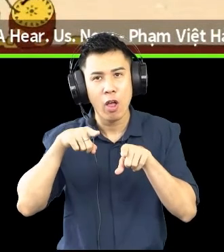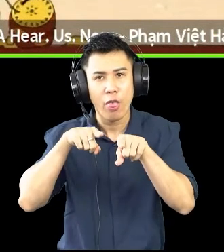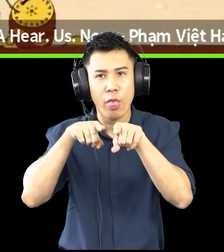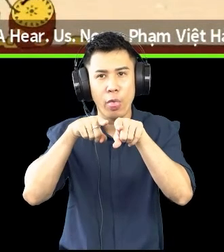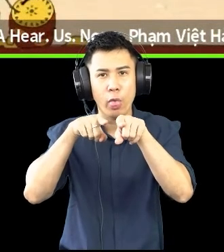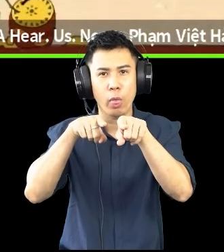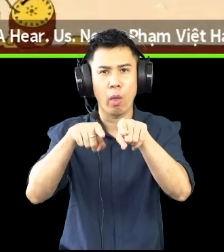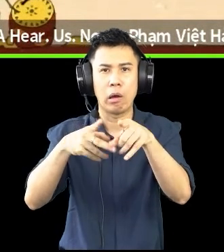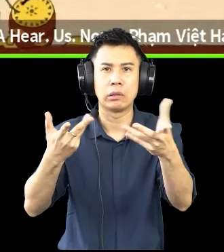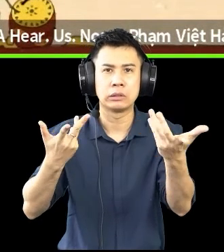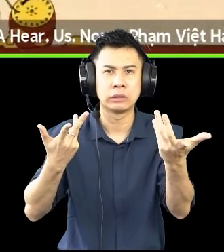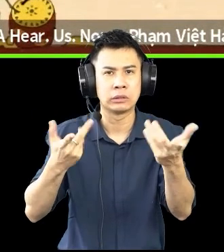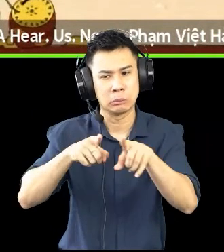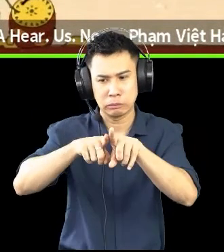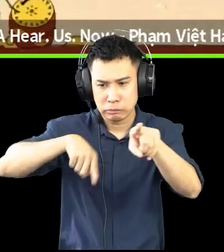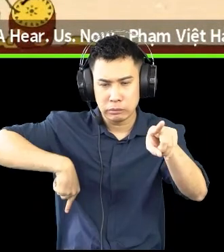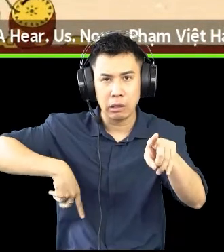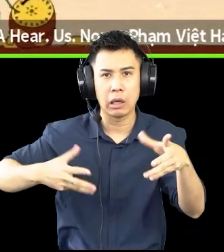và khi mà